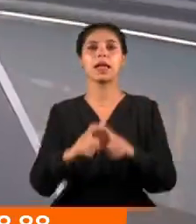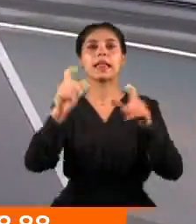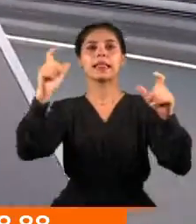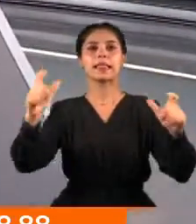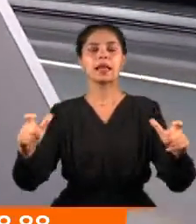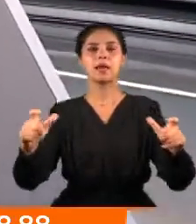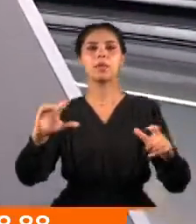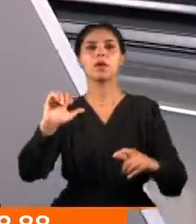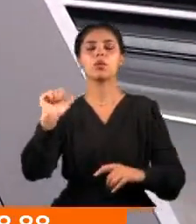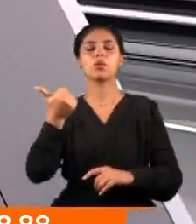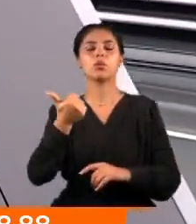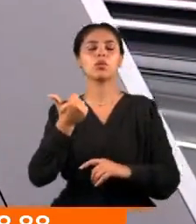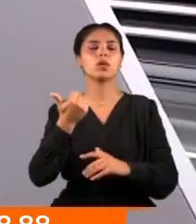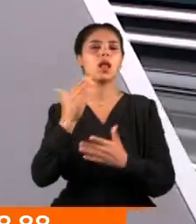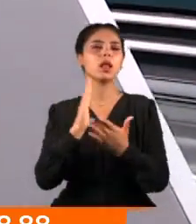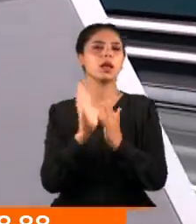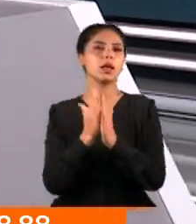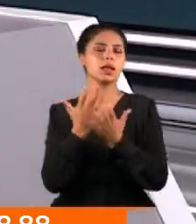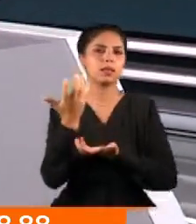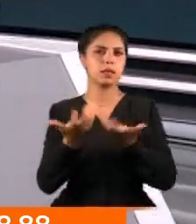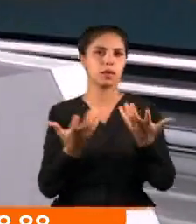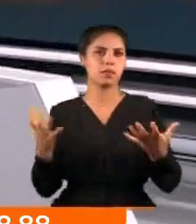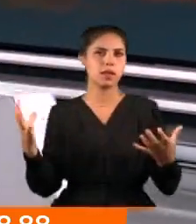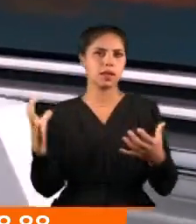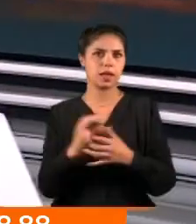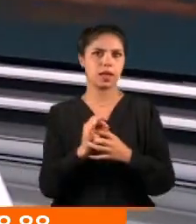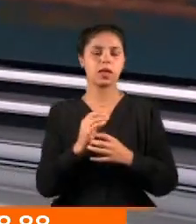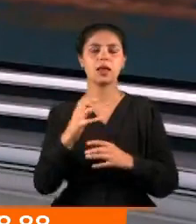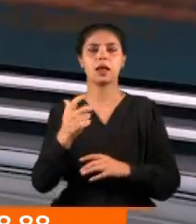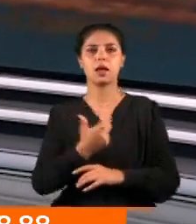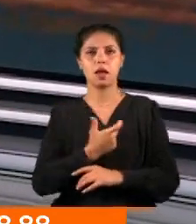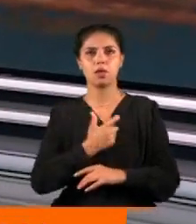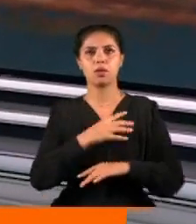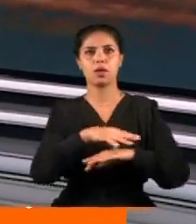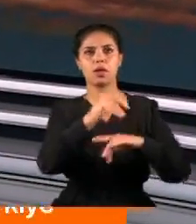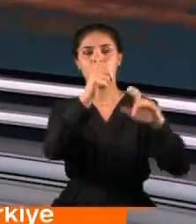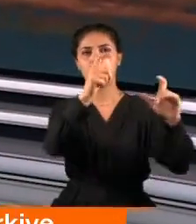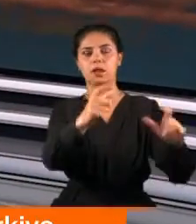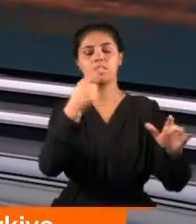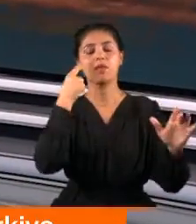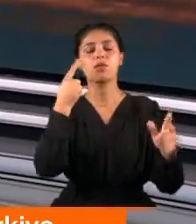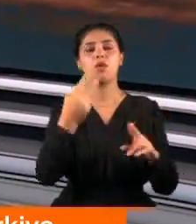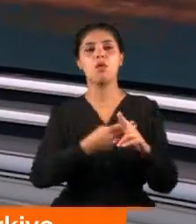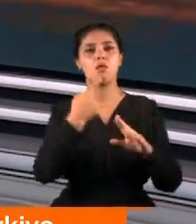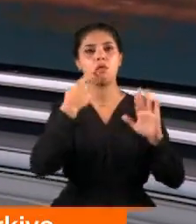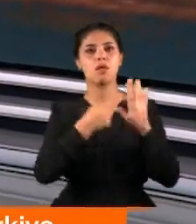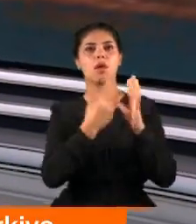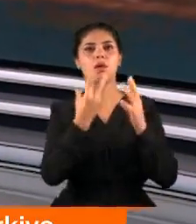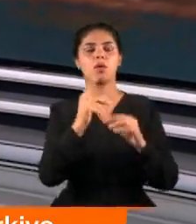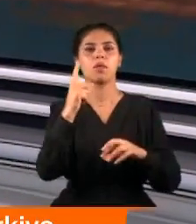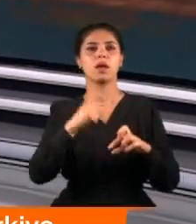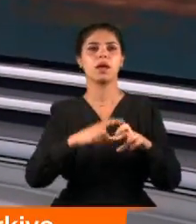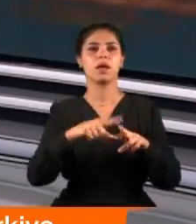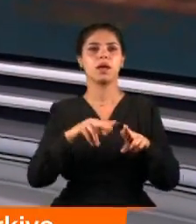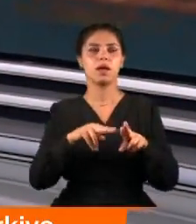Tarım Arkanı'nın kutsal kitapların yakılmasına karşı yasa tasarısı görünen o ki İsveç'e örnek olamadı. Irak asıllı Salvan